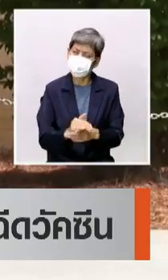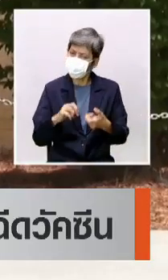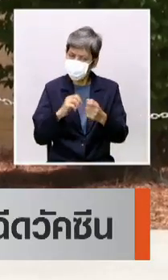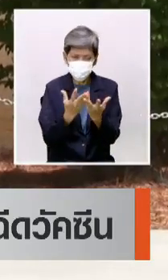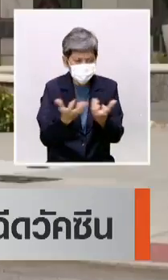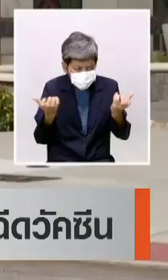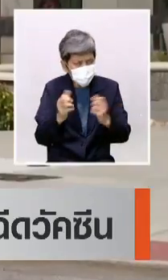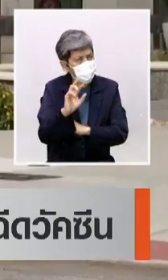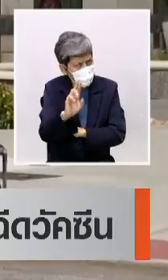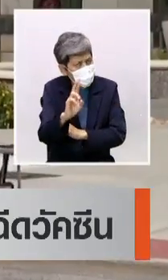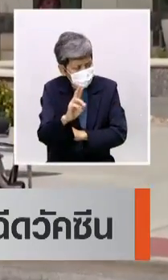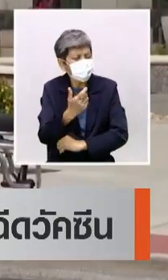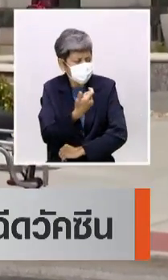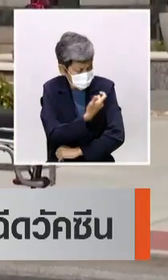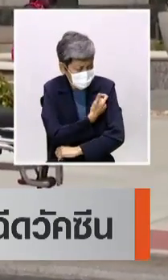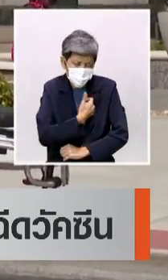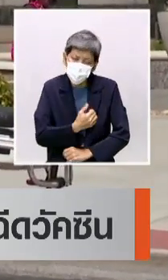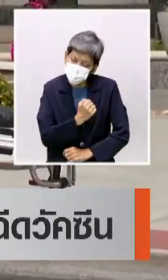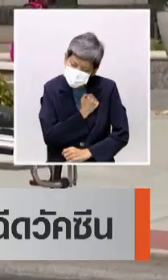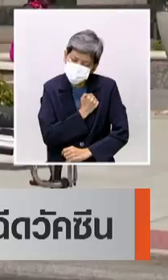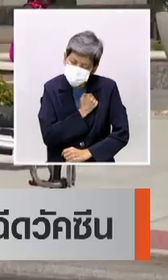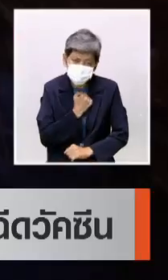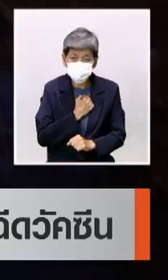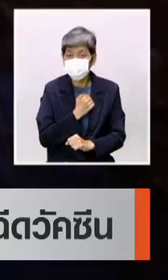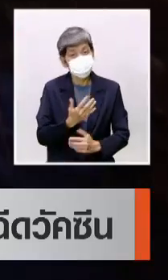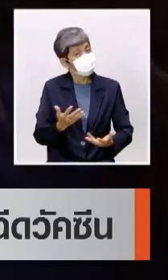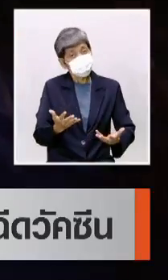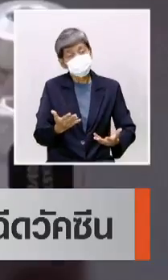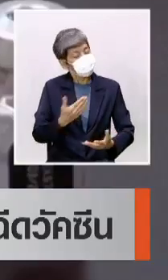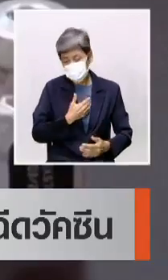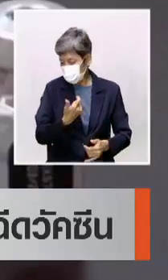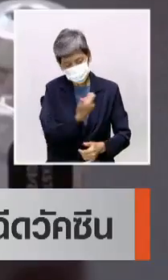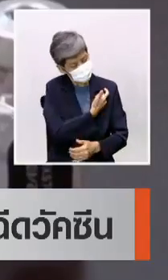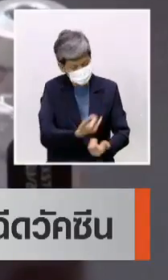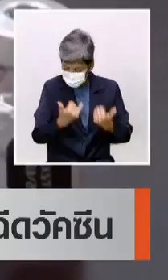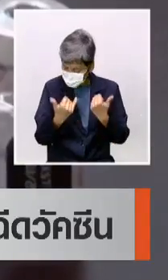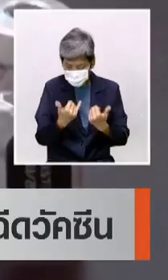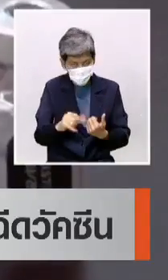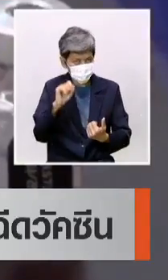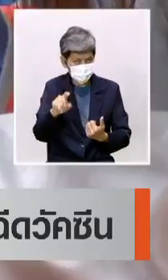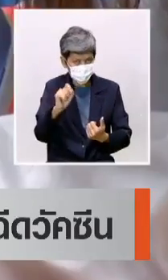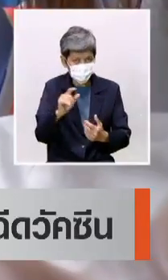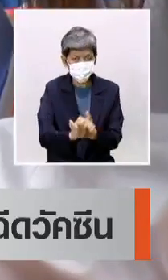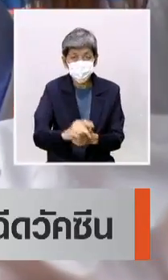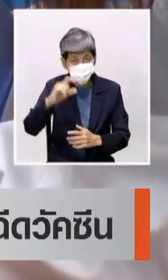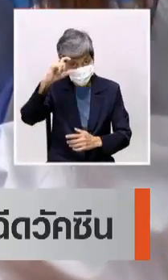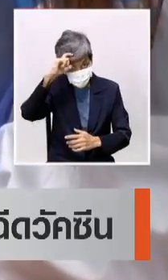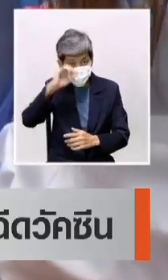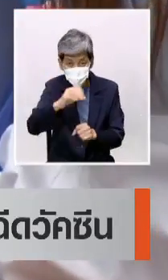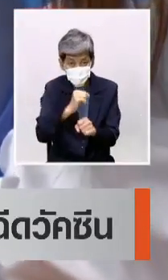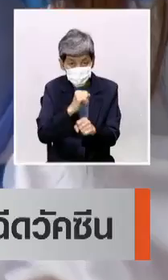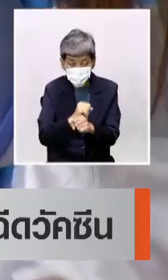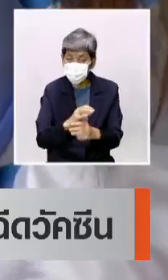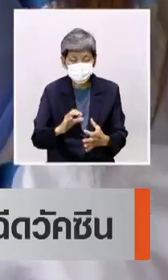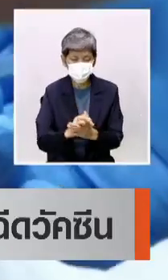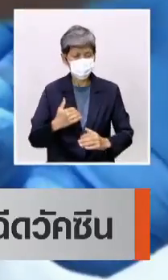ความเสียหายอย่างมากเราได้อดทนรอมานานแต่ความอดทนของเรากำลังเหลือเพียงเส้นบางๆค่ะไบเดนบอกด้วยว่านี่ไม่เกี่ยวกับเส